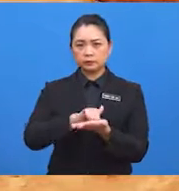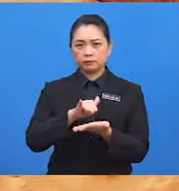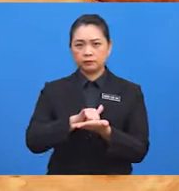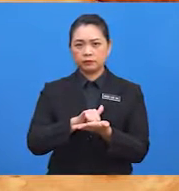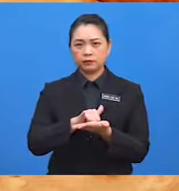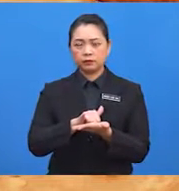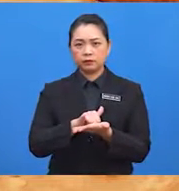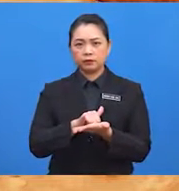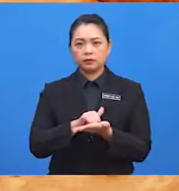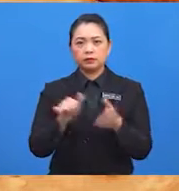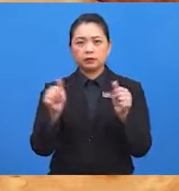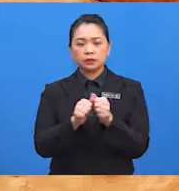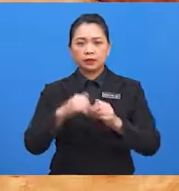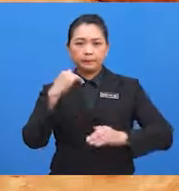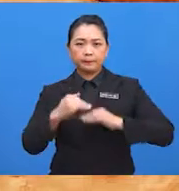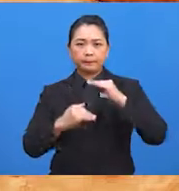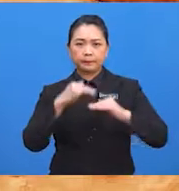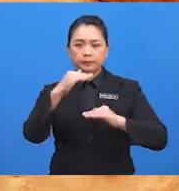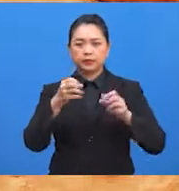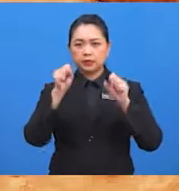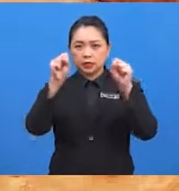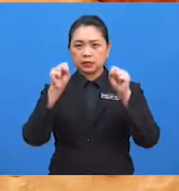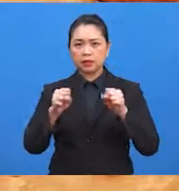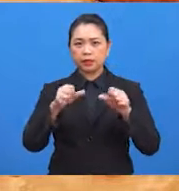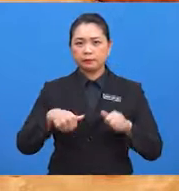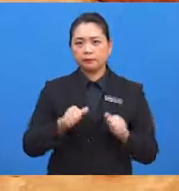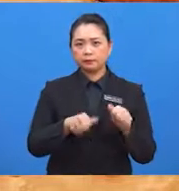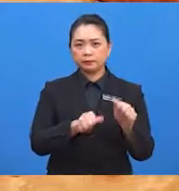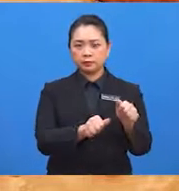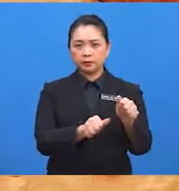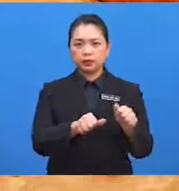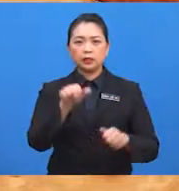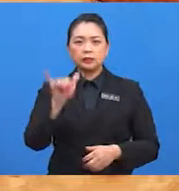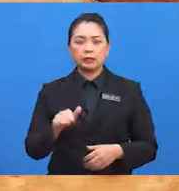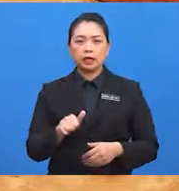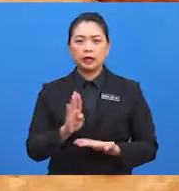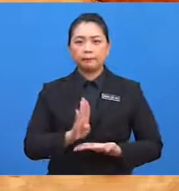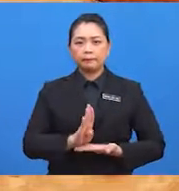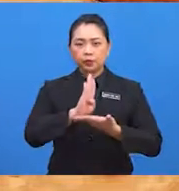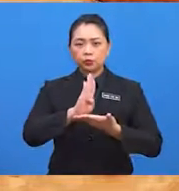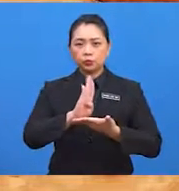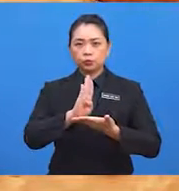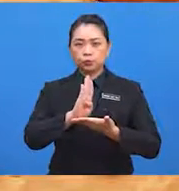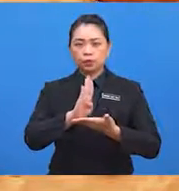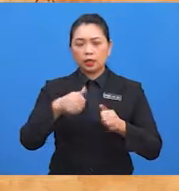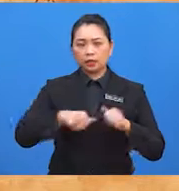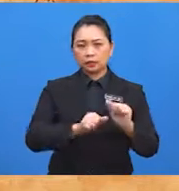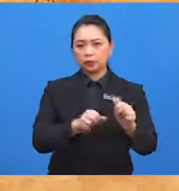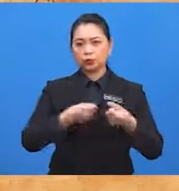tanah dengan membina sistem pengairan yang seterusnya membantu mengawal pengaliran air